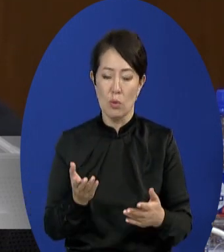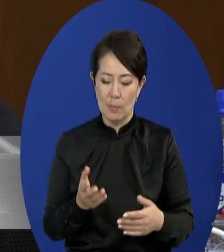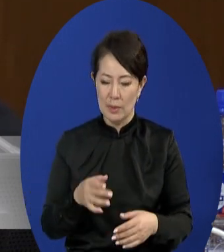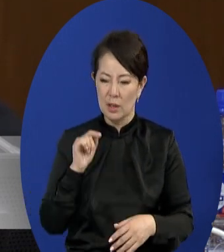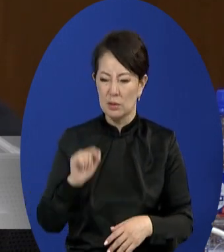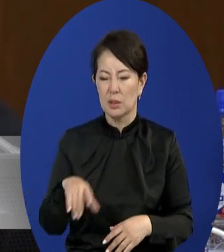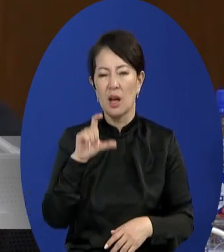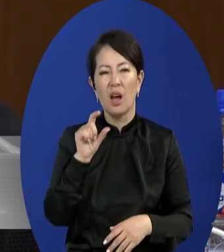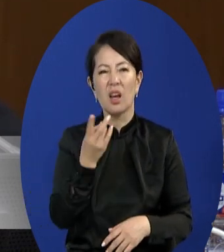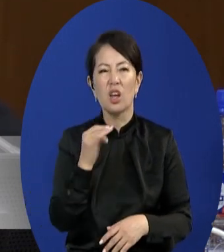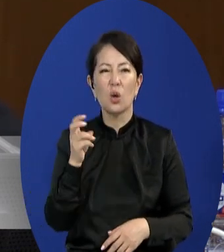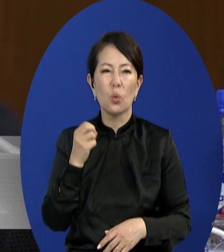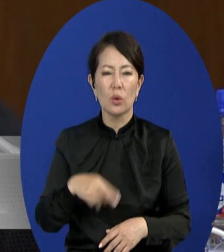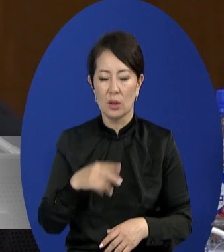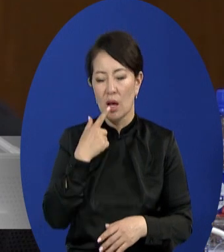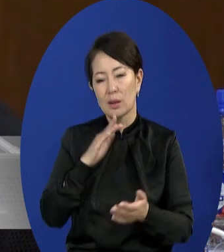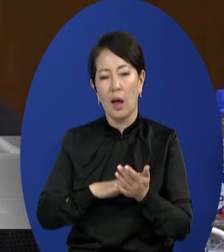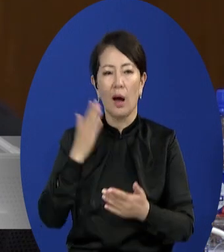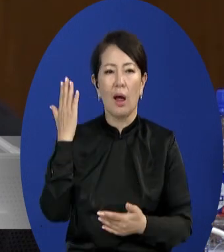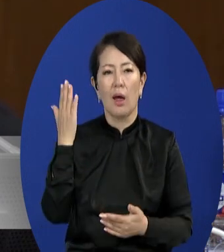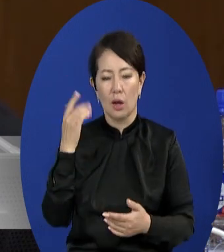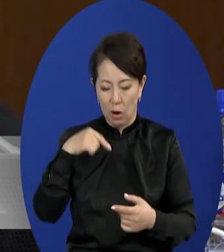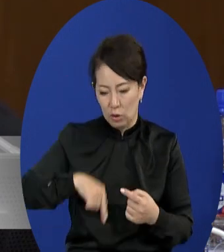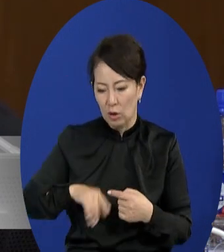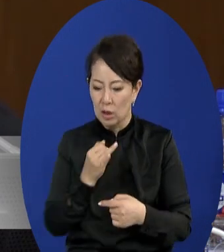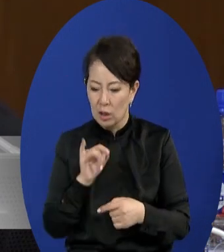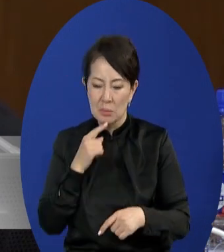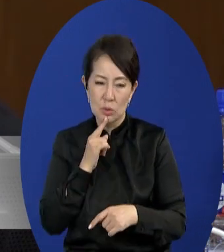тангараг яриад яг ийм үед бид нар зовлон ярьж болохгүй.